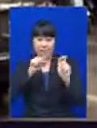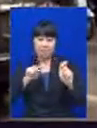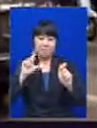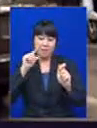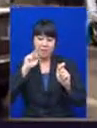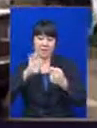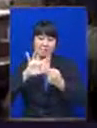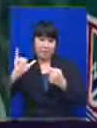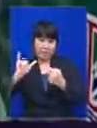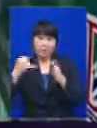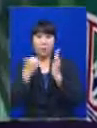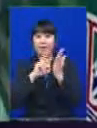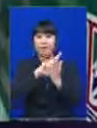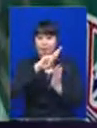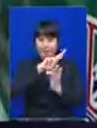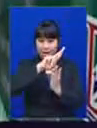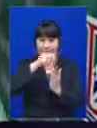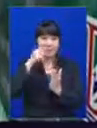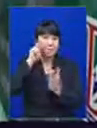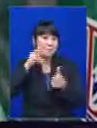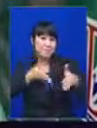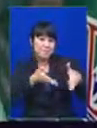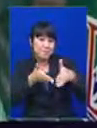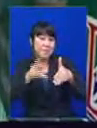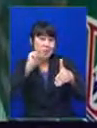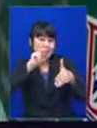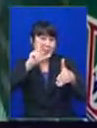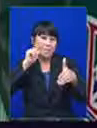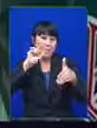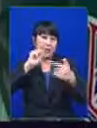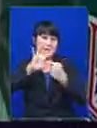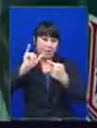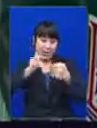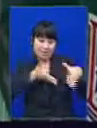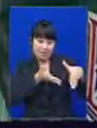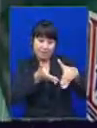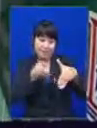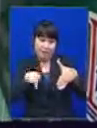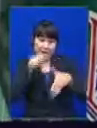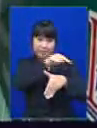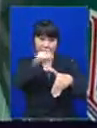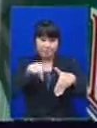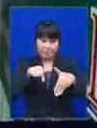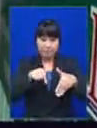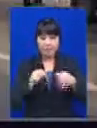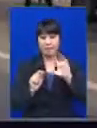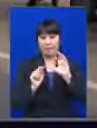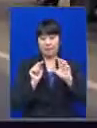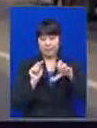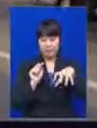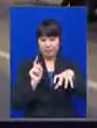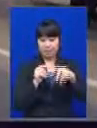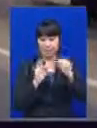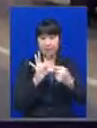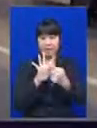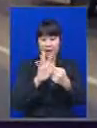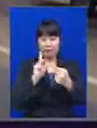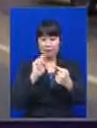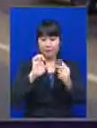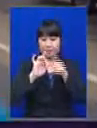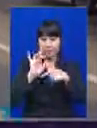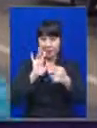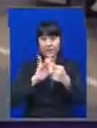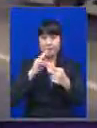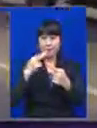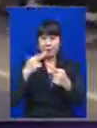ายจังหวัดเชียงรายมีแม่น้ำแม่สายเป็นแนวกั้นเขตแดนที่ท่าขี้เหล็กเป็นอีกหนึ่งสถานที่ที่นักท่องเที่ยวนิ